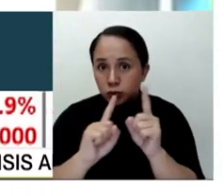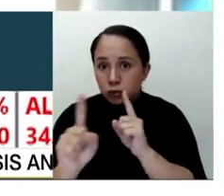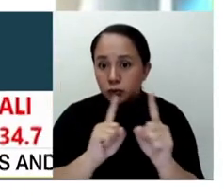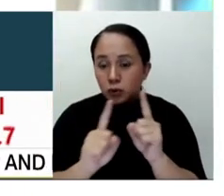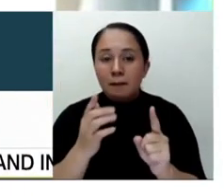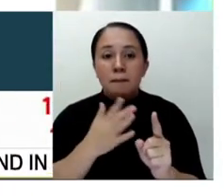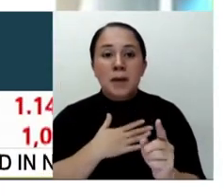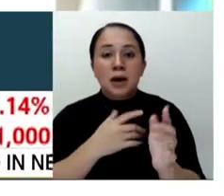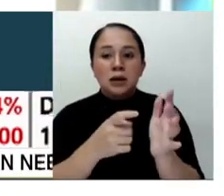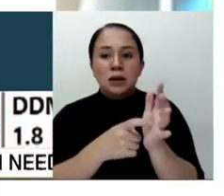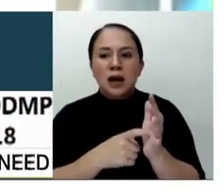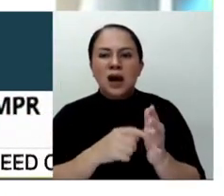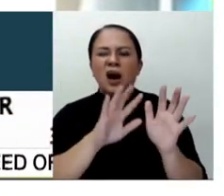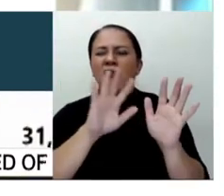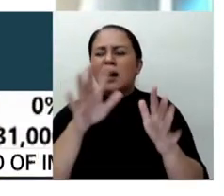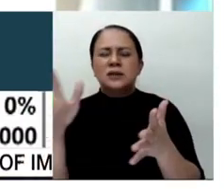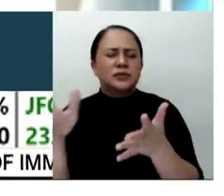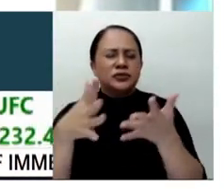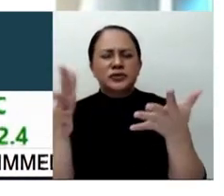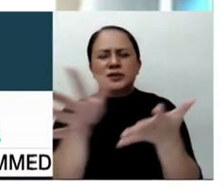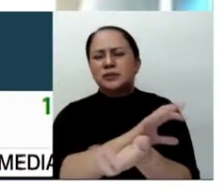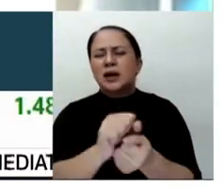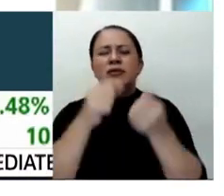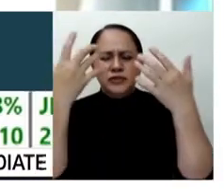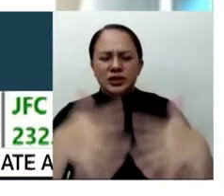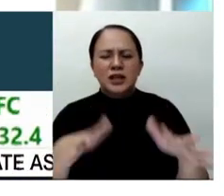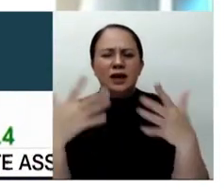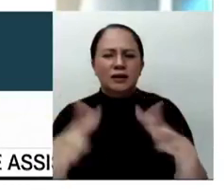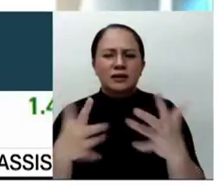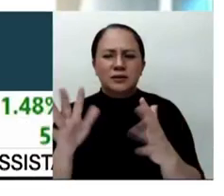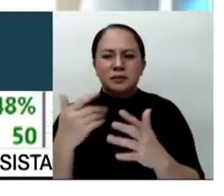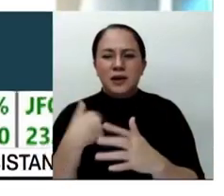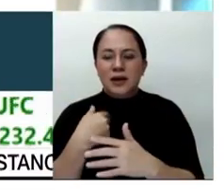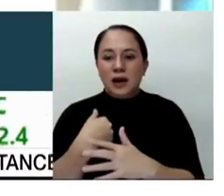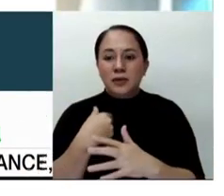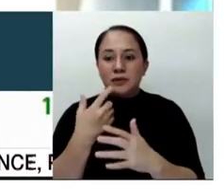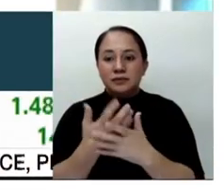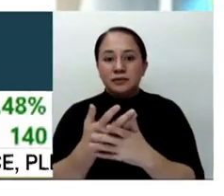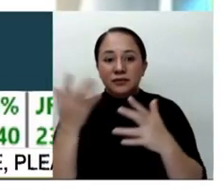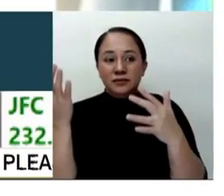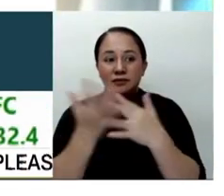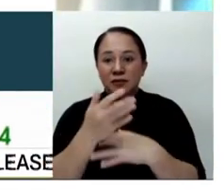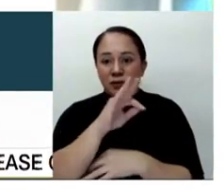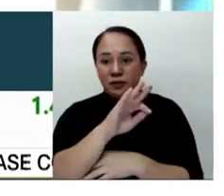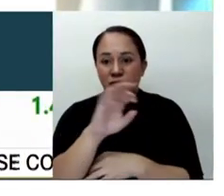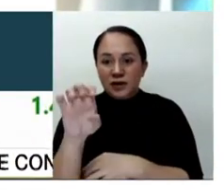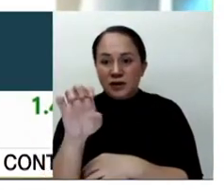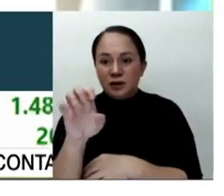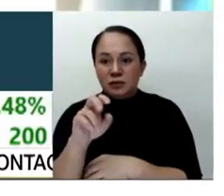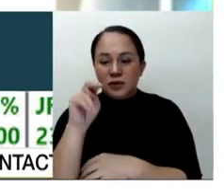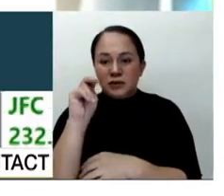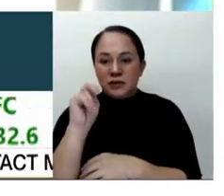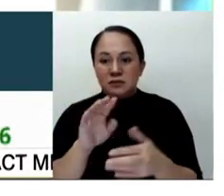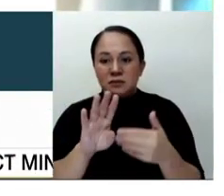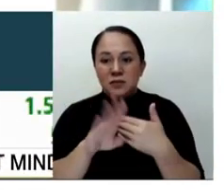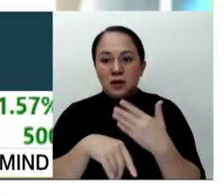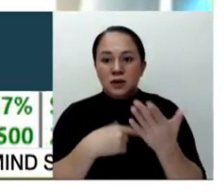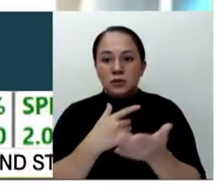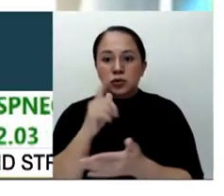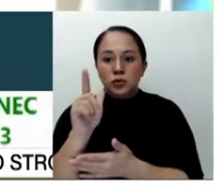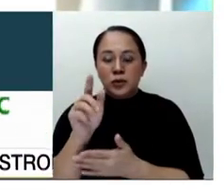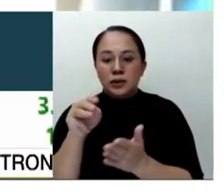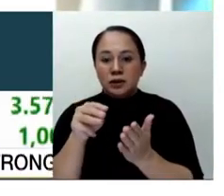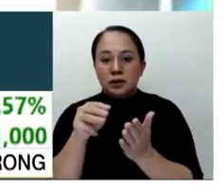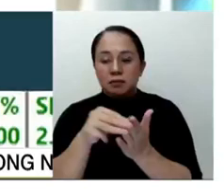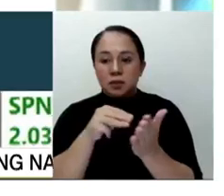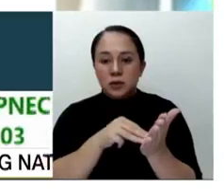ko lang, never mind the damages. Mm-mm. Kasi siyempre, meron diyang filing fee, di ba? na kailangan mabawi at saka 20 million damages